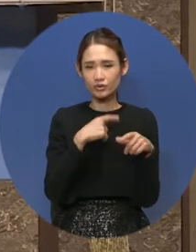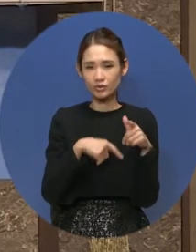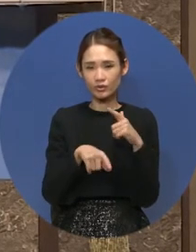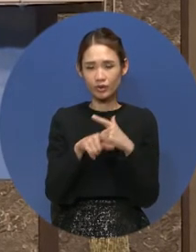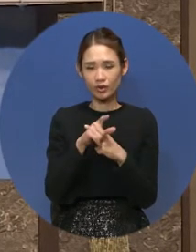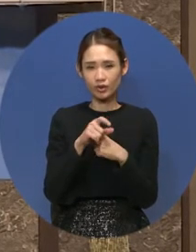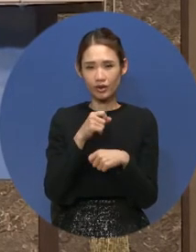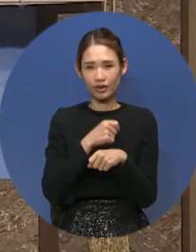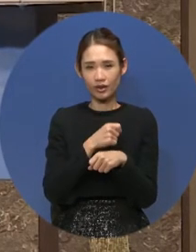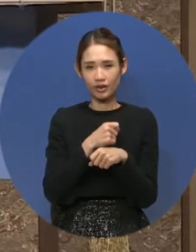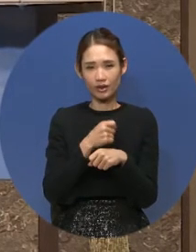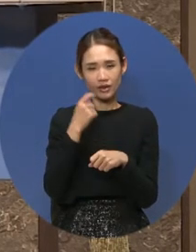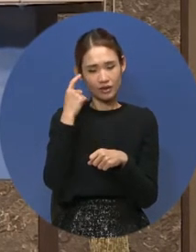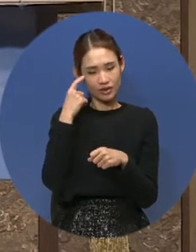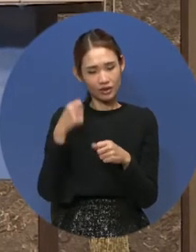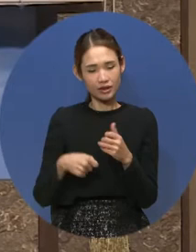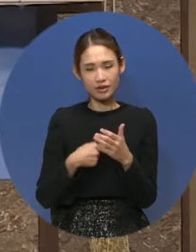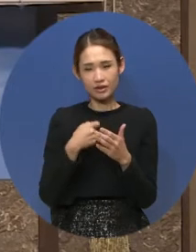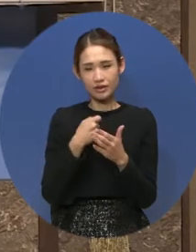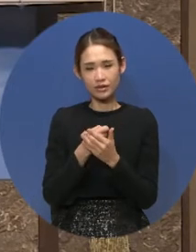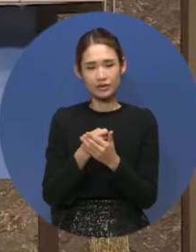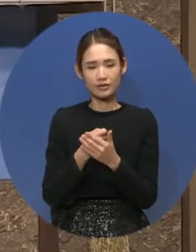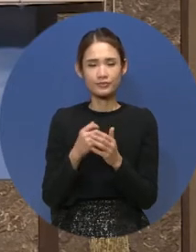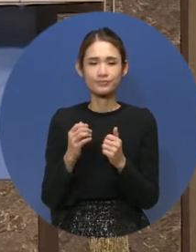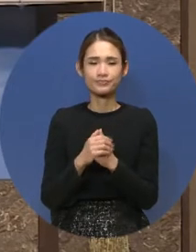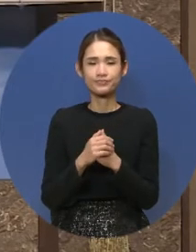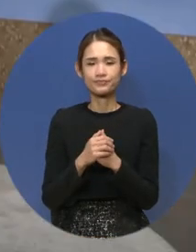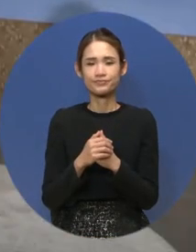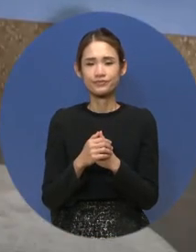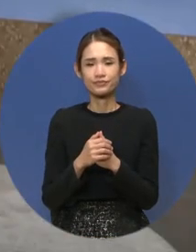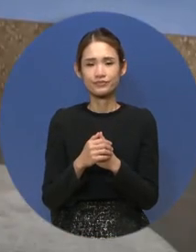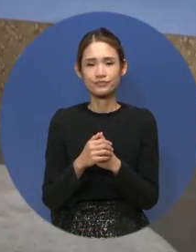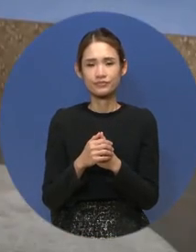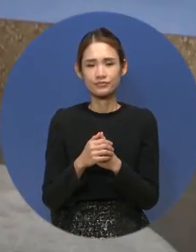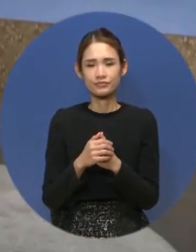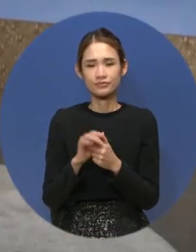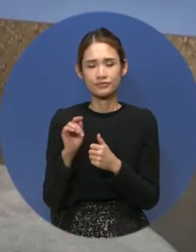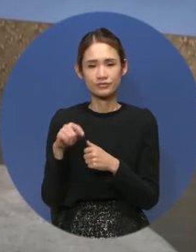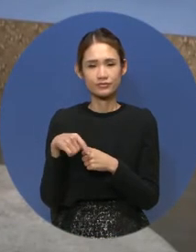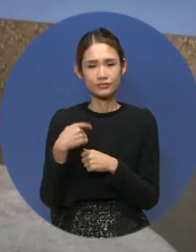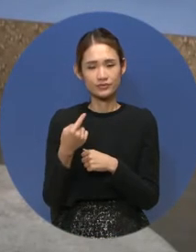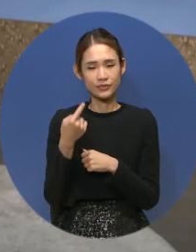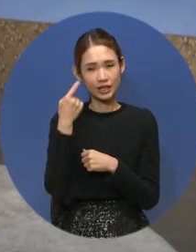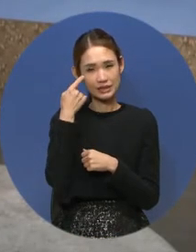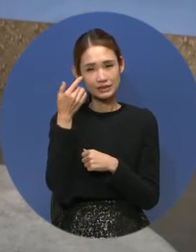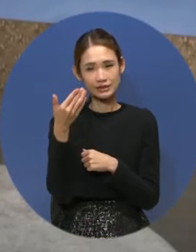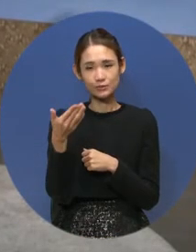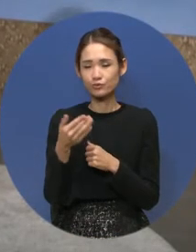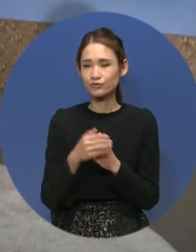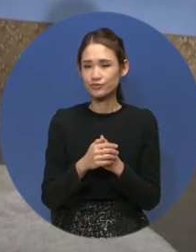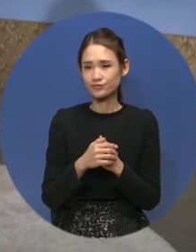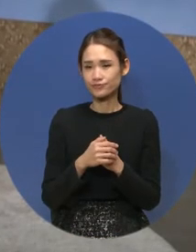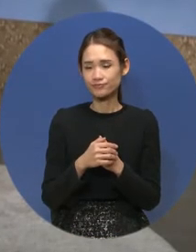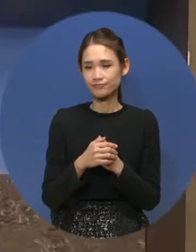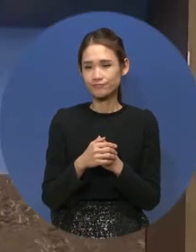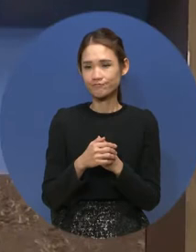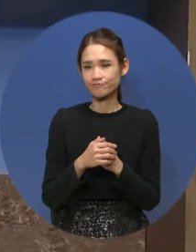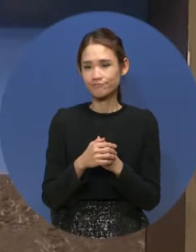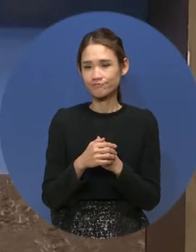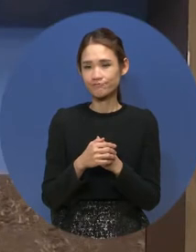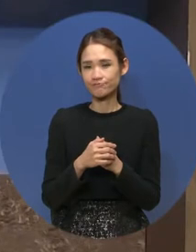또 해야겠다는 그런 또 다짐을 함께 했습니다. 네. 그럼 이제 또 이제 다음 질문으로 넘어가 보도록